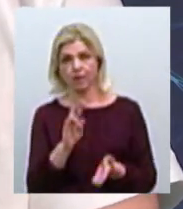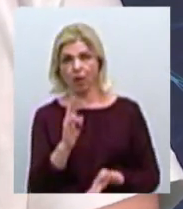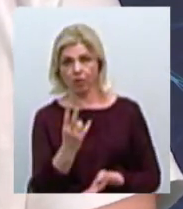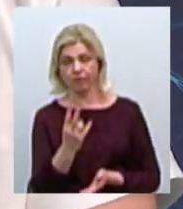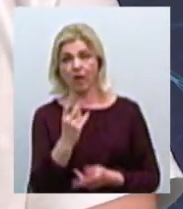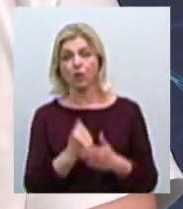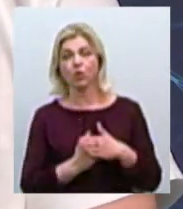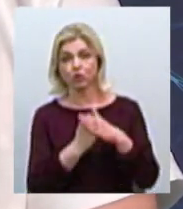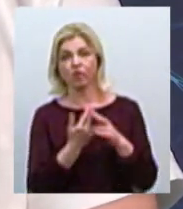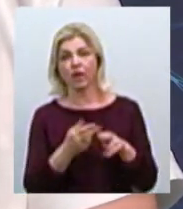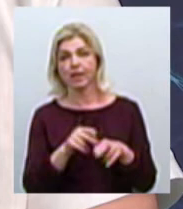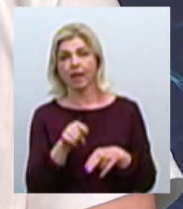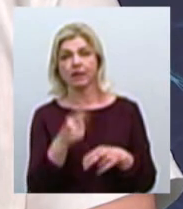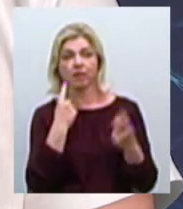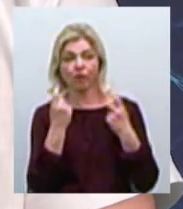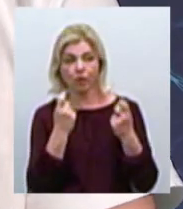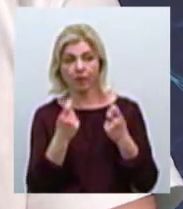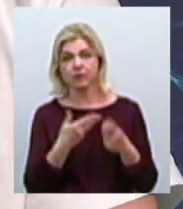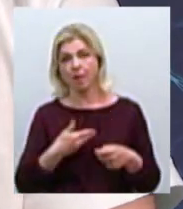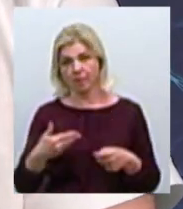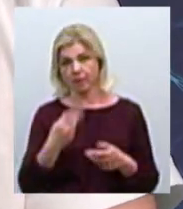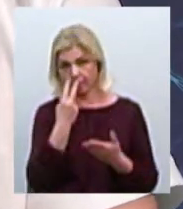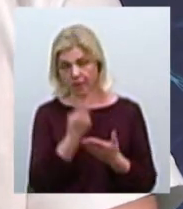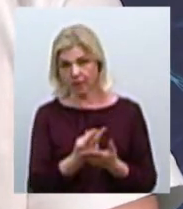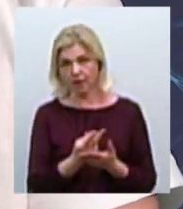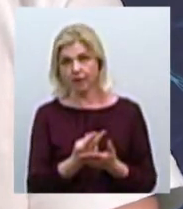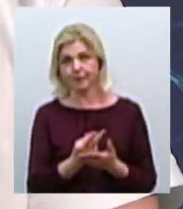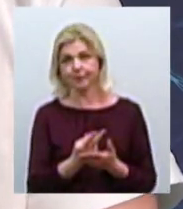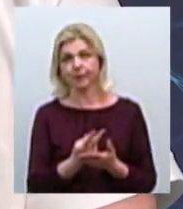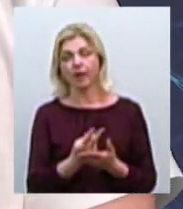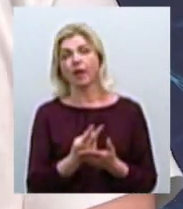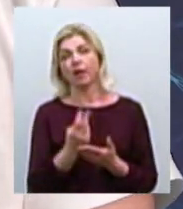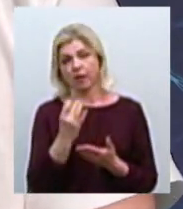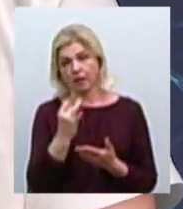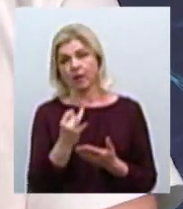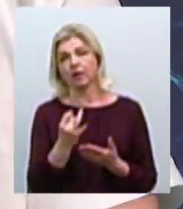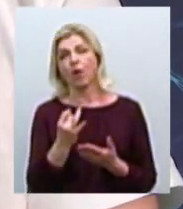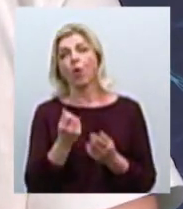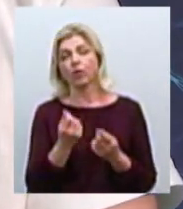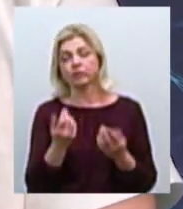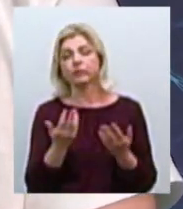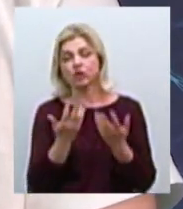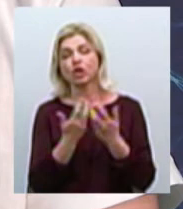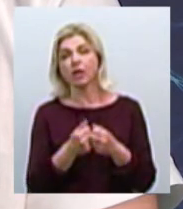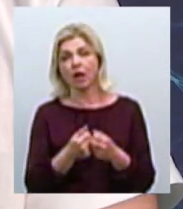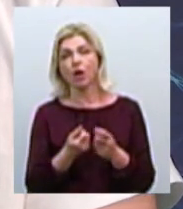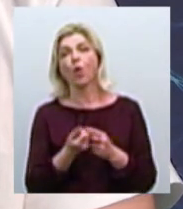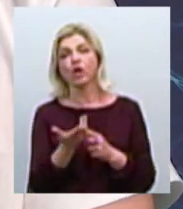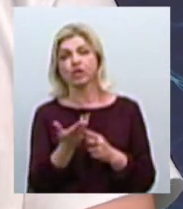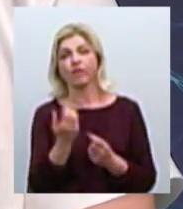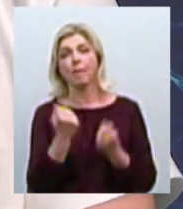На основании этой информации мы смотрели и ориентировались на то количество машин, которое должно быть на